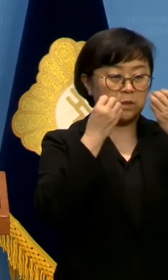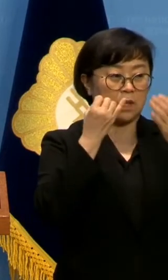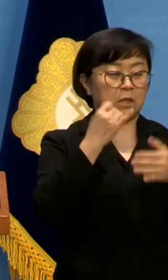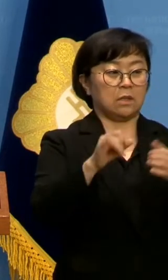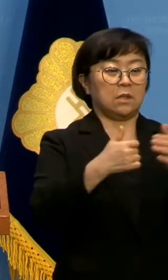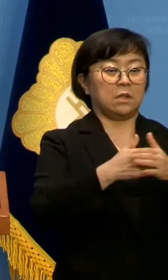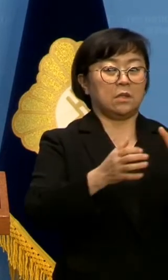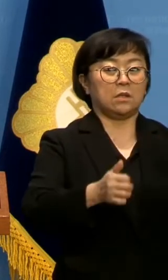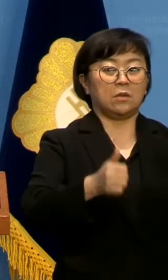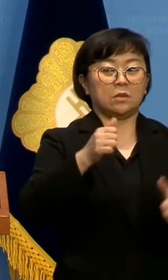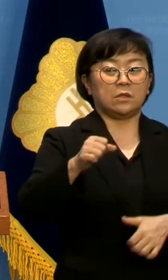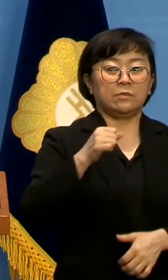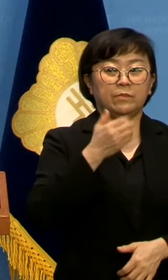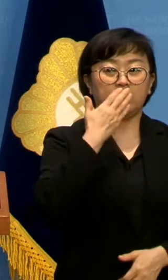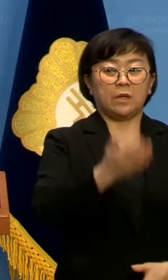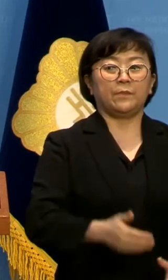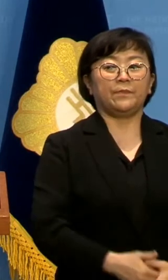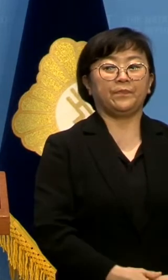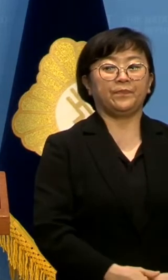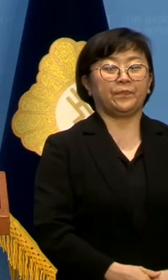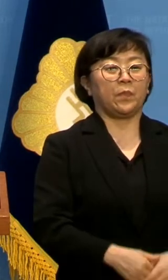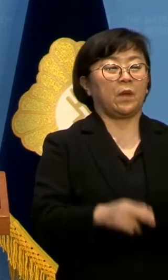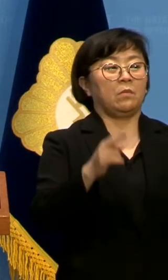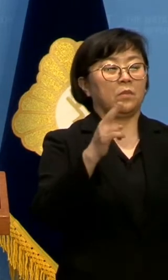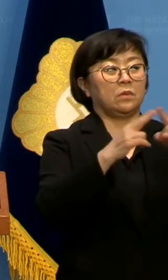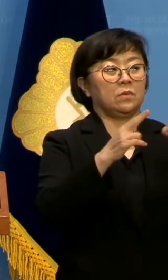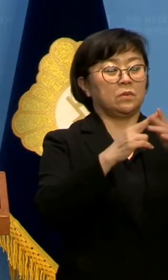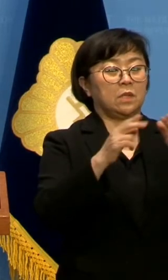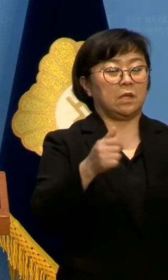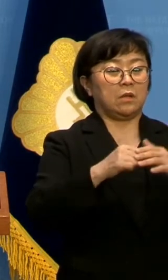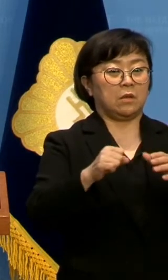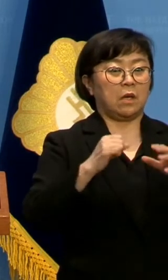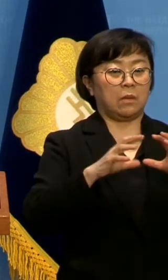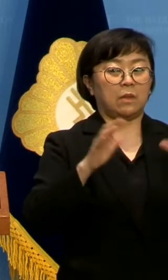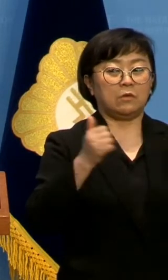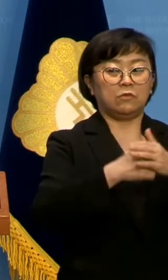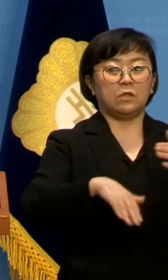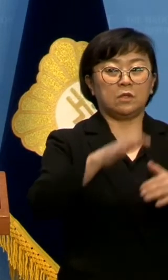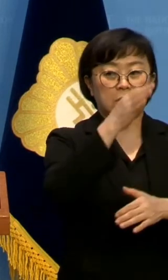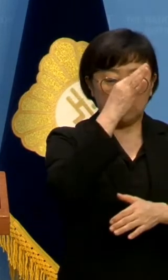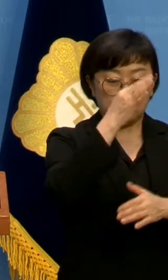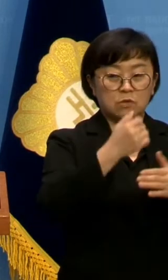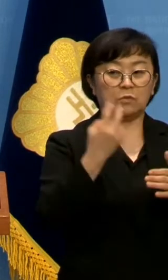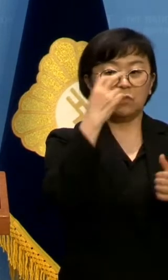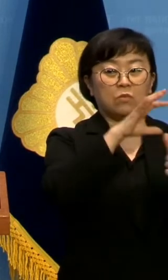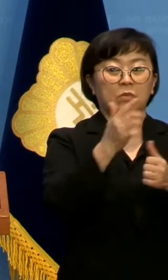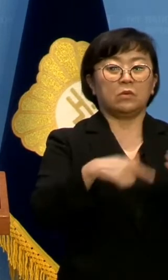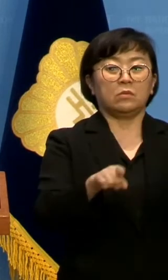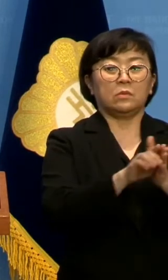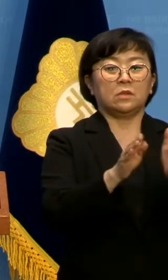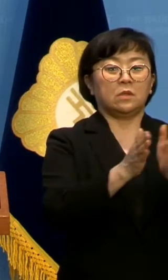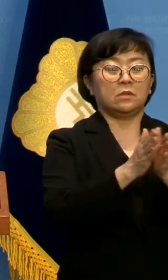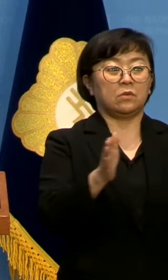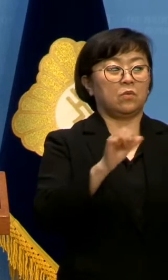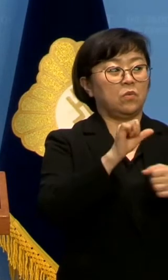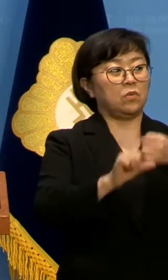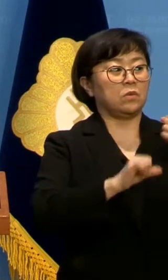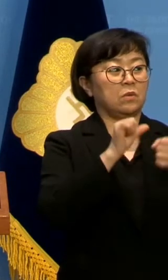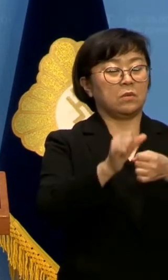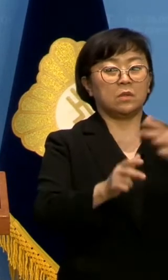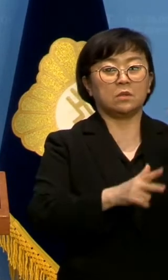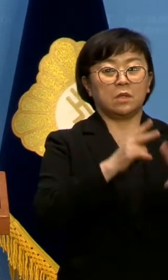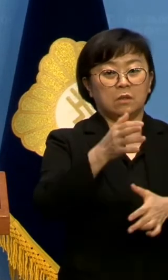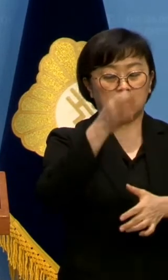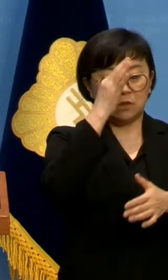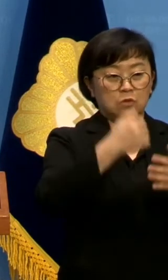확보하겠습니다. 반도체 패권 국가는 우리 기술을 지키는 데서 시작됩니다. 최근 5년간 산업